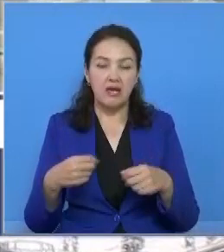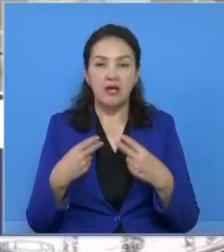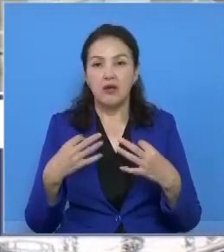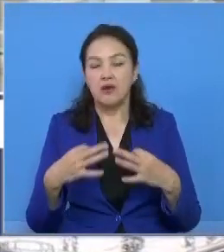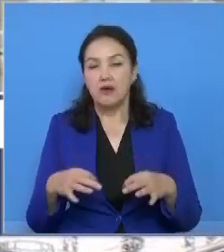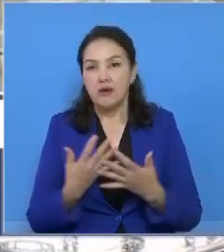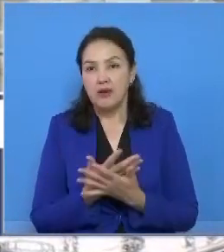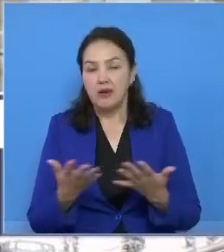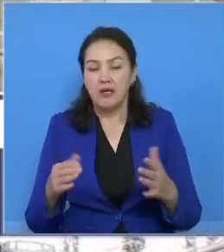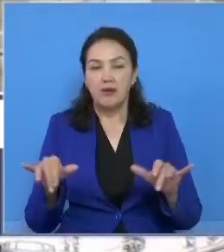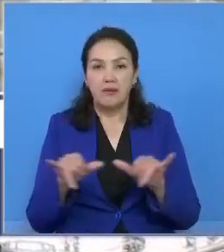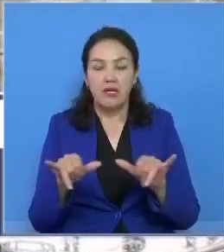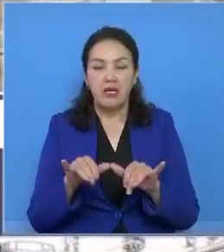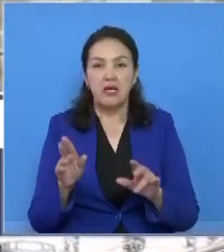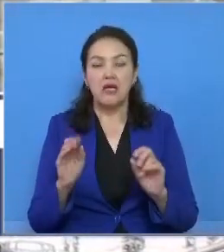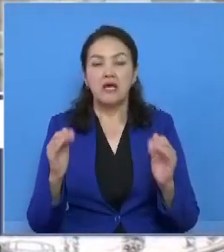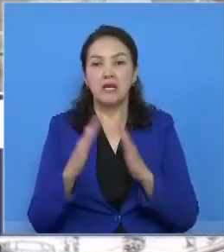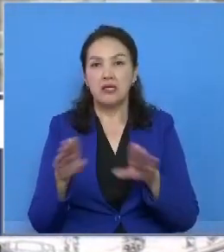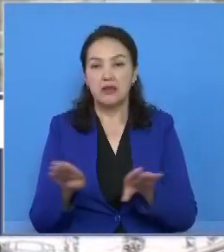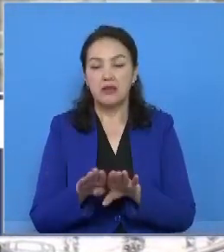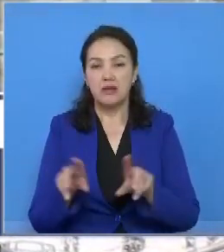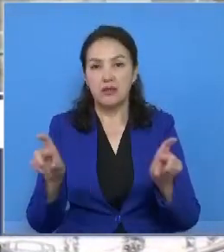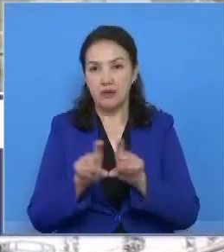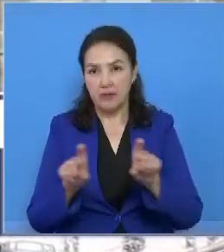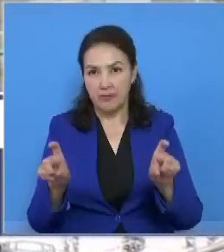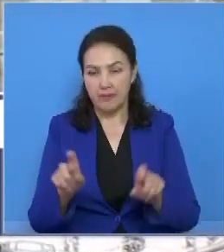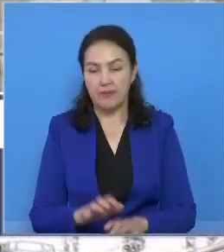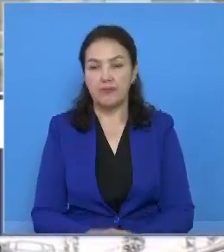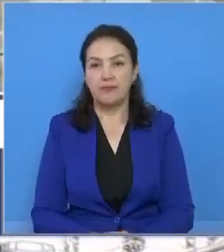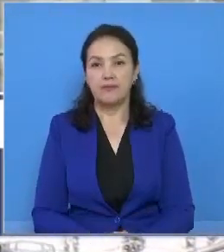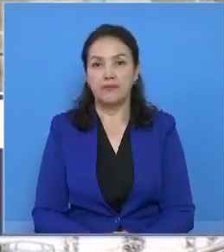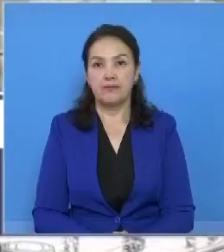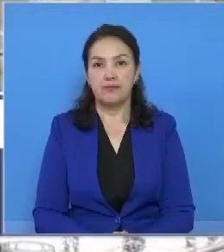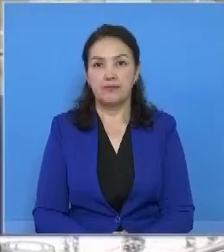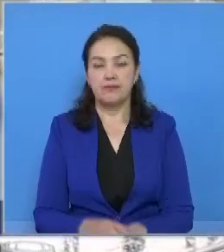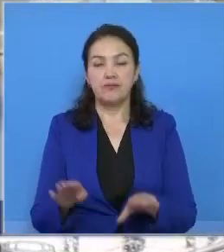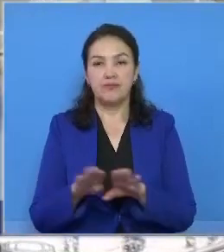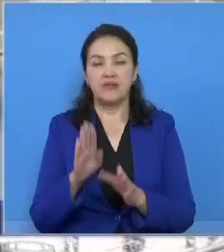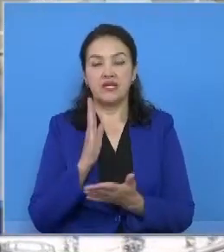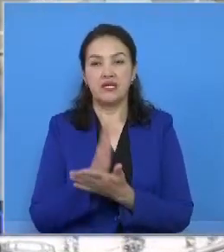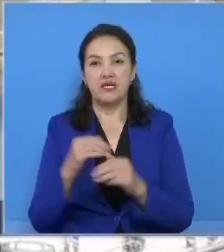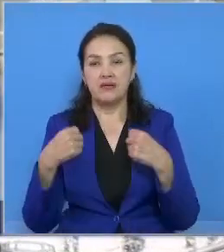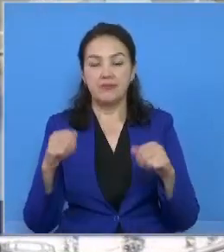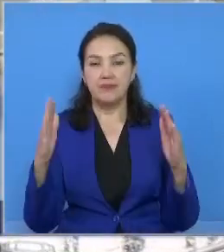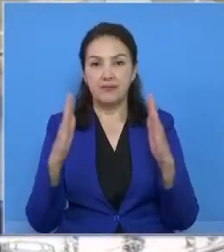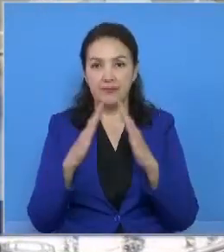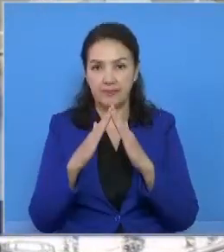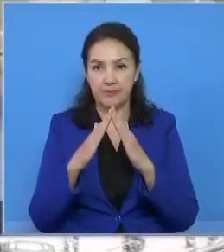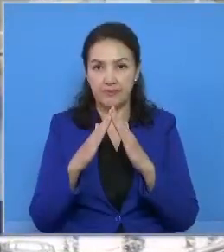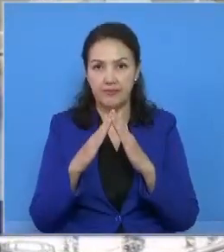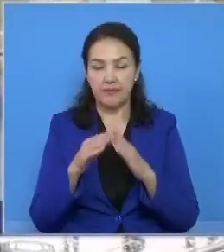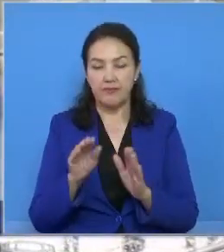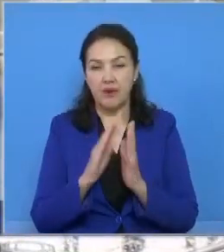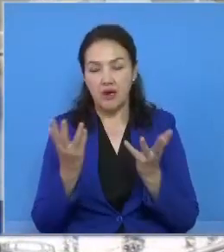нас мебель как для дома, так и для офиса. Также товары для дома,